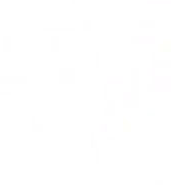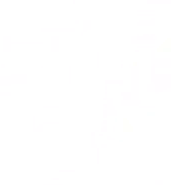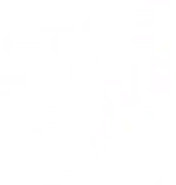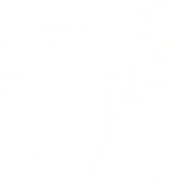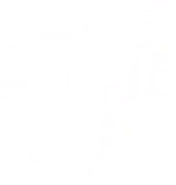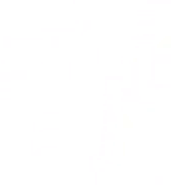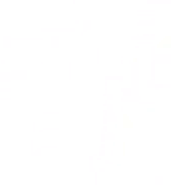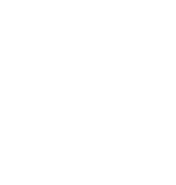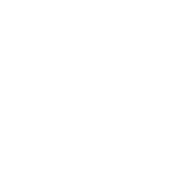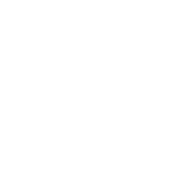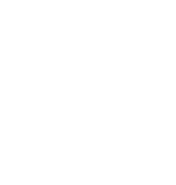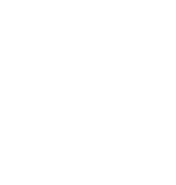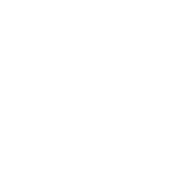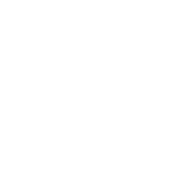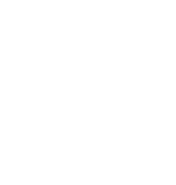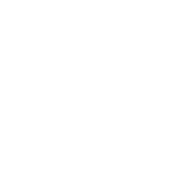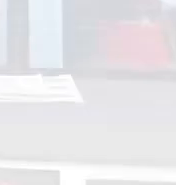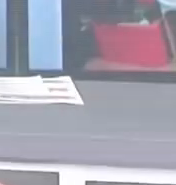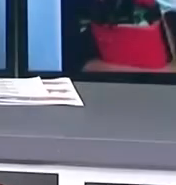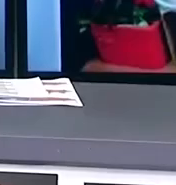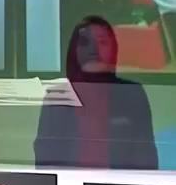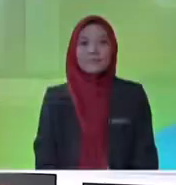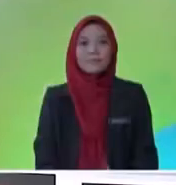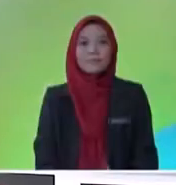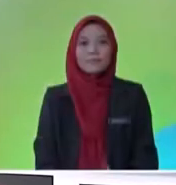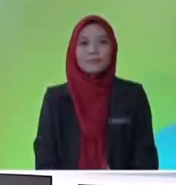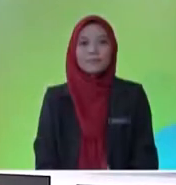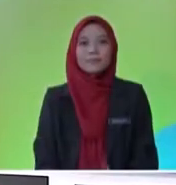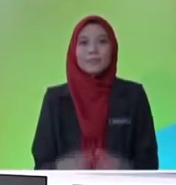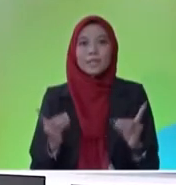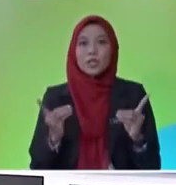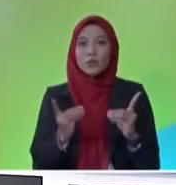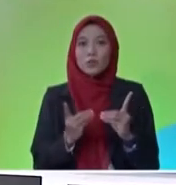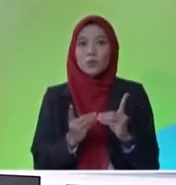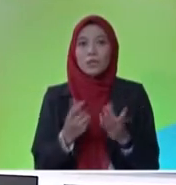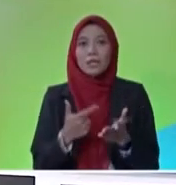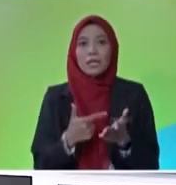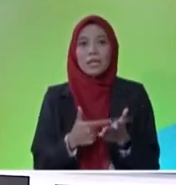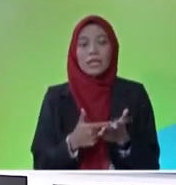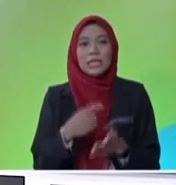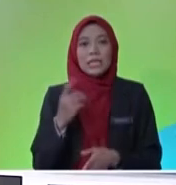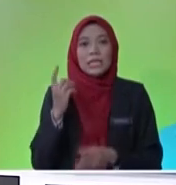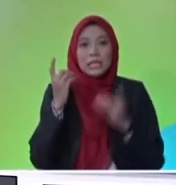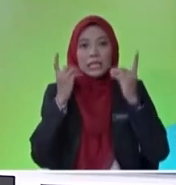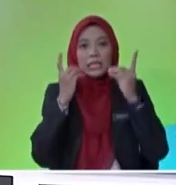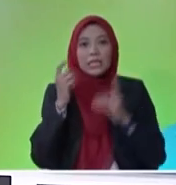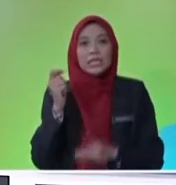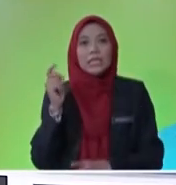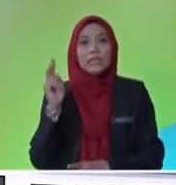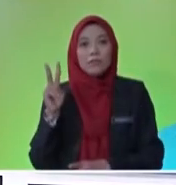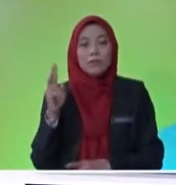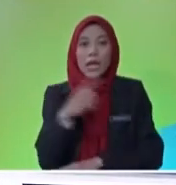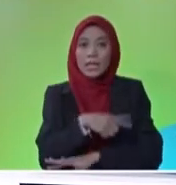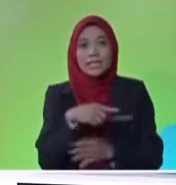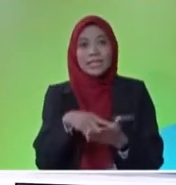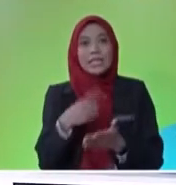Sidik TV GPM kepada kita disela tahap2 dididik cvm hari ini kita belajar